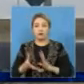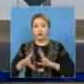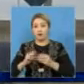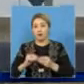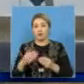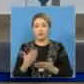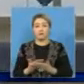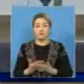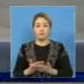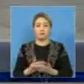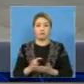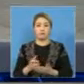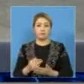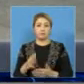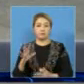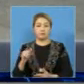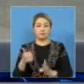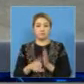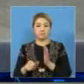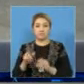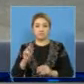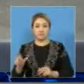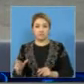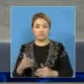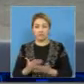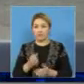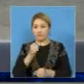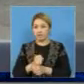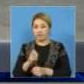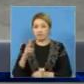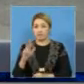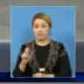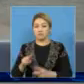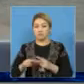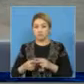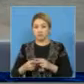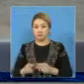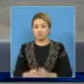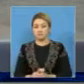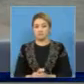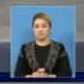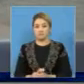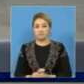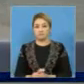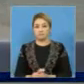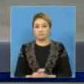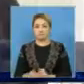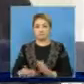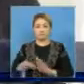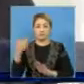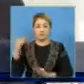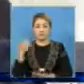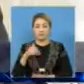к реализации проекта будет привлечено 560 человек и задействовано 300 единиц техники. Неделю назад